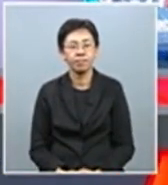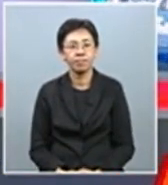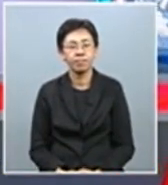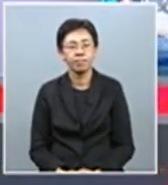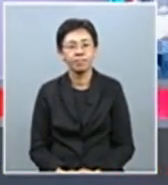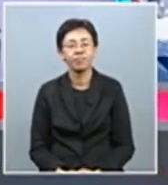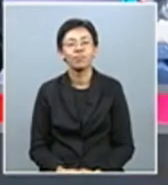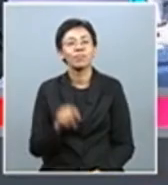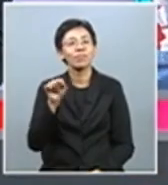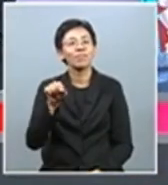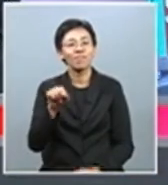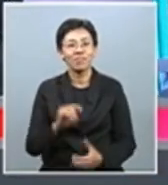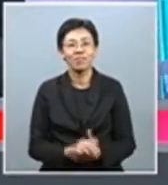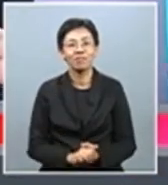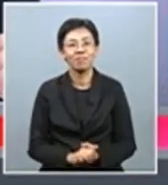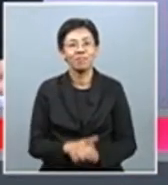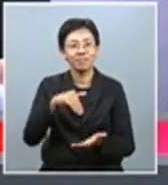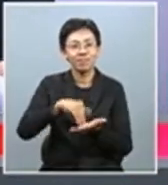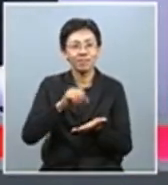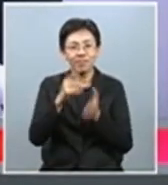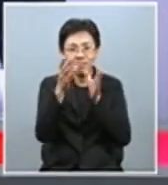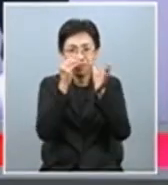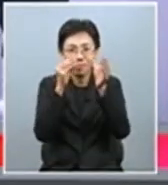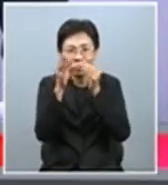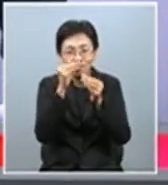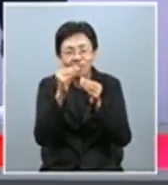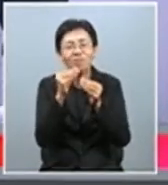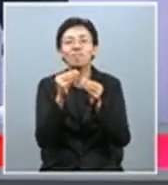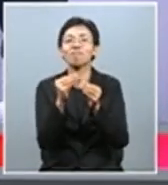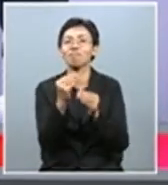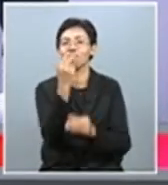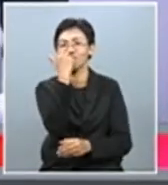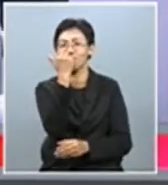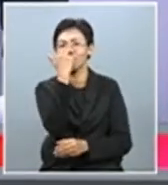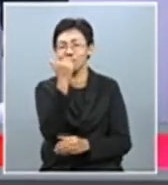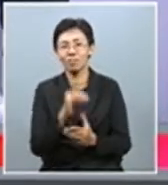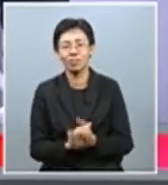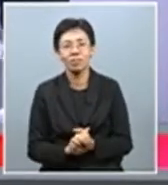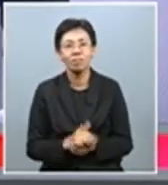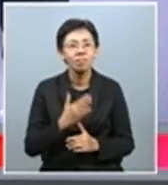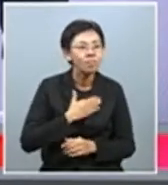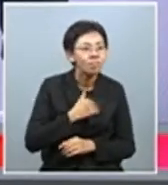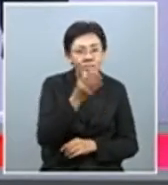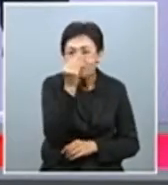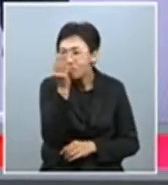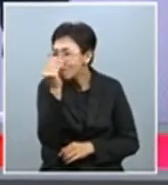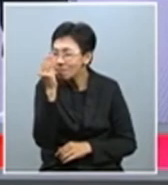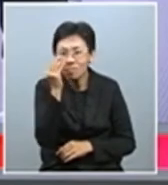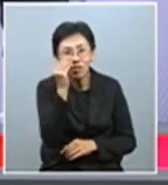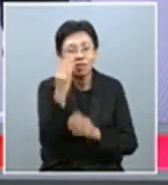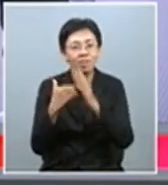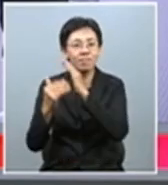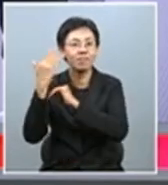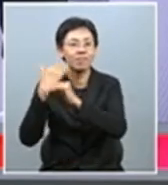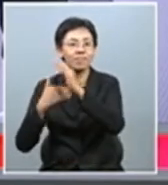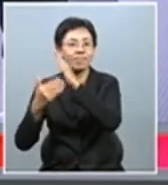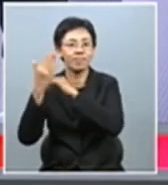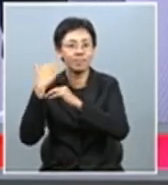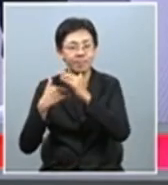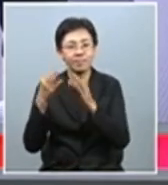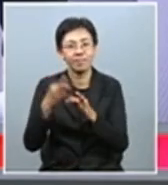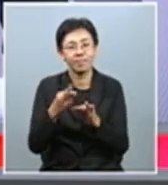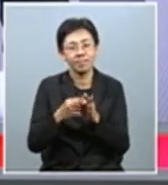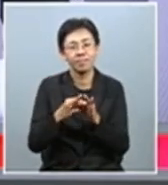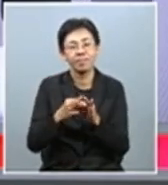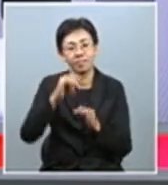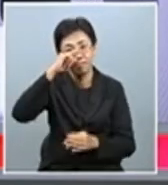นี่แหละฮะที่เป็นศูนย์การเรียนรู้ที่มีชีวิตนะก็บอกว่าจะทำให้เราเรียนรู้ประวัติศาสตร์นะครับของการธนาคารใน